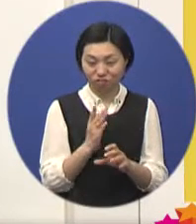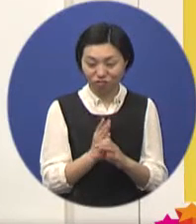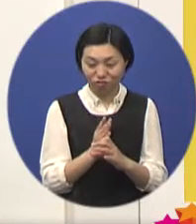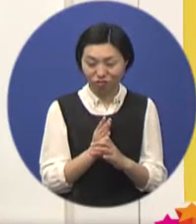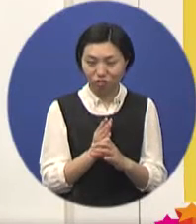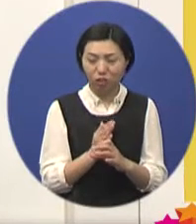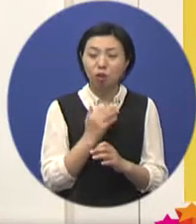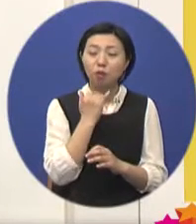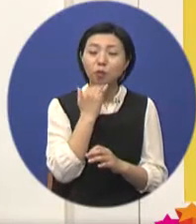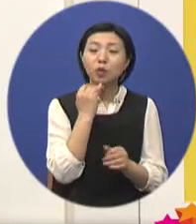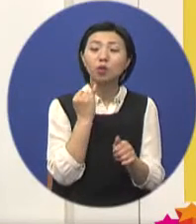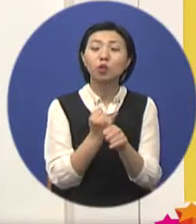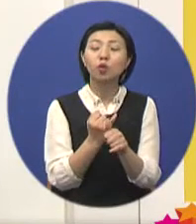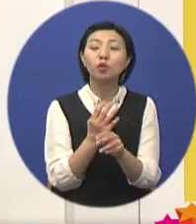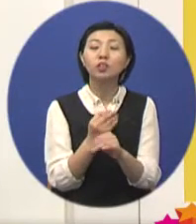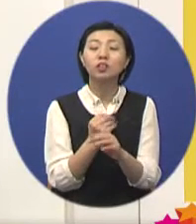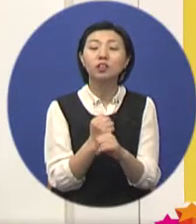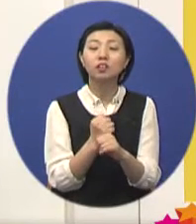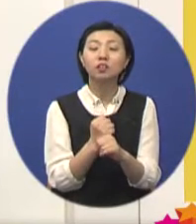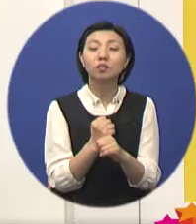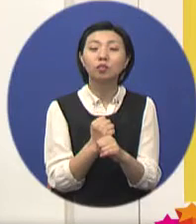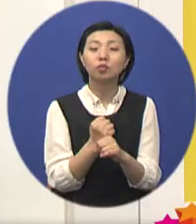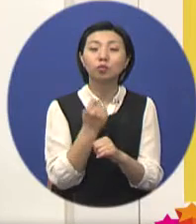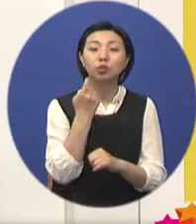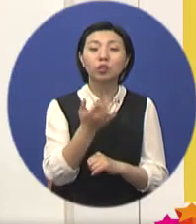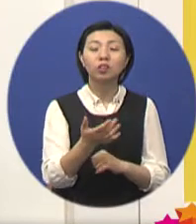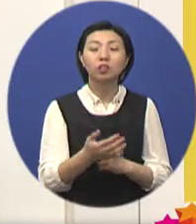지금껏 몇 살에 결혼하셨죠?